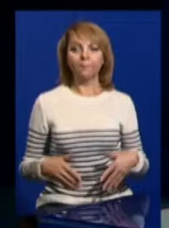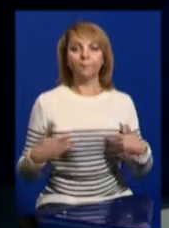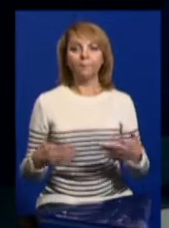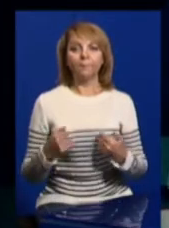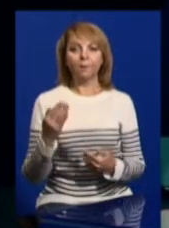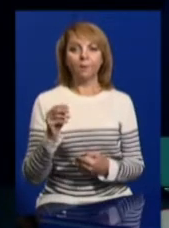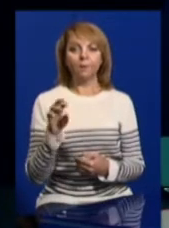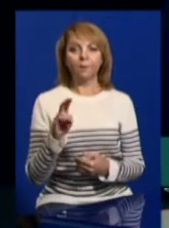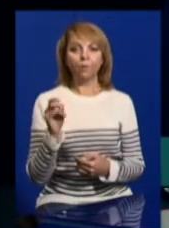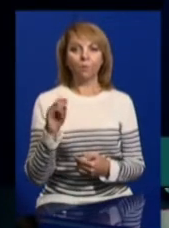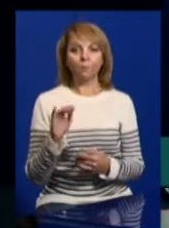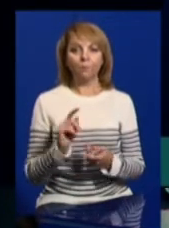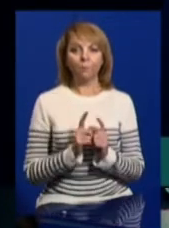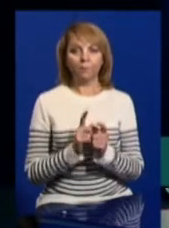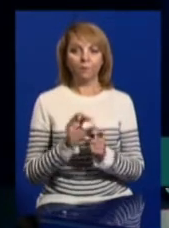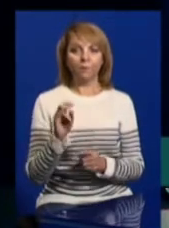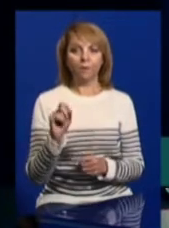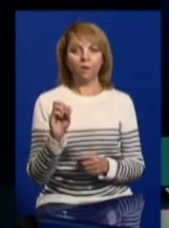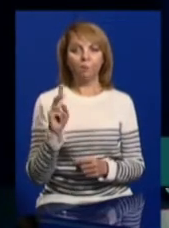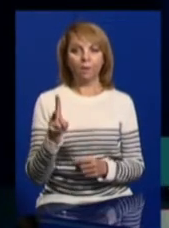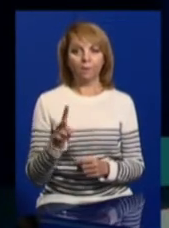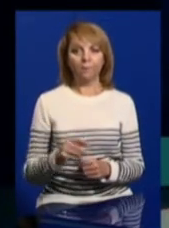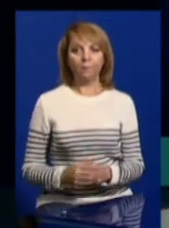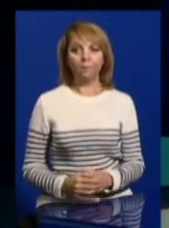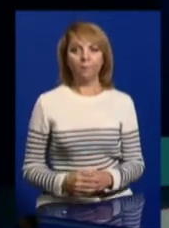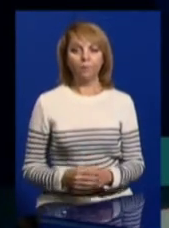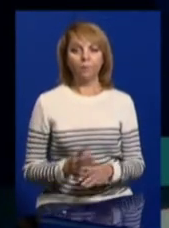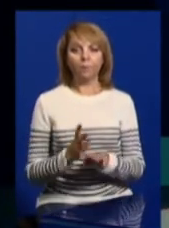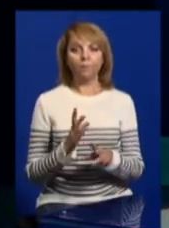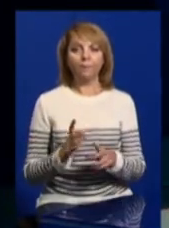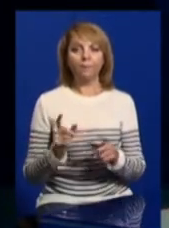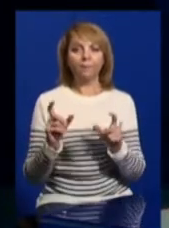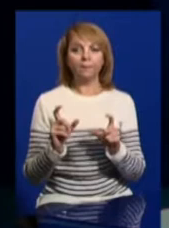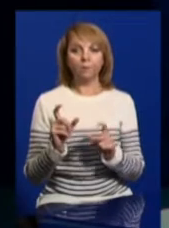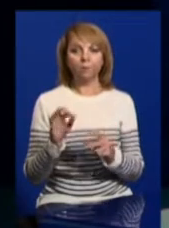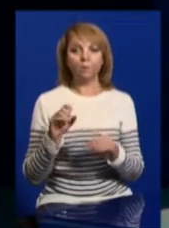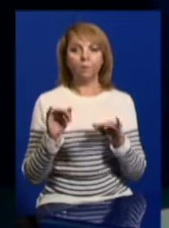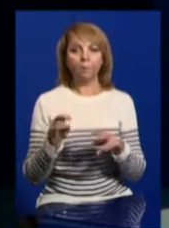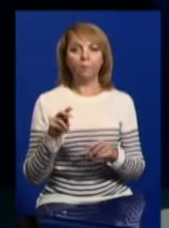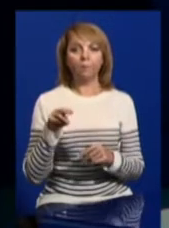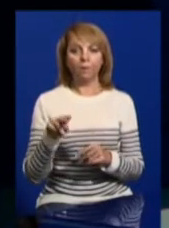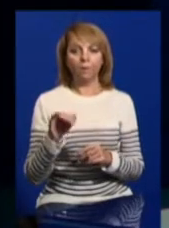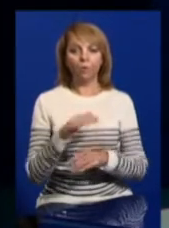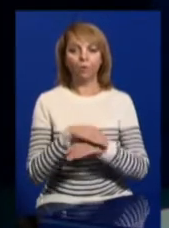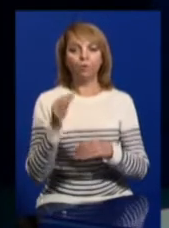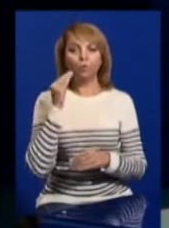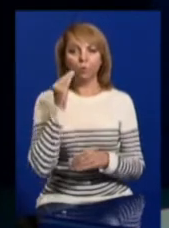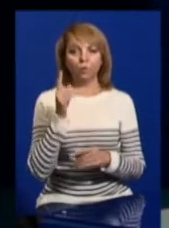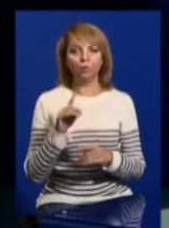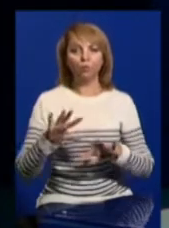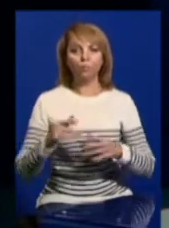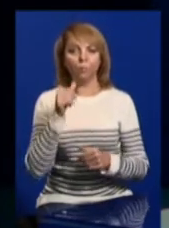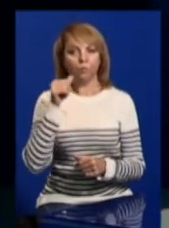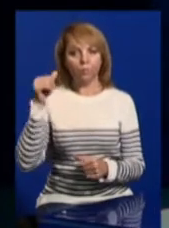з вами Тетяна Федоркова і сурдоперекладачка Світлана Шпак. Чергове засідання у справі про ДТП на вулиці Сумській, що сталося